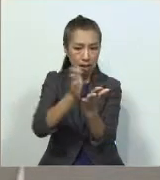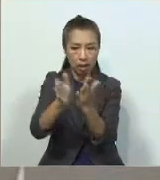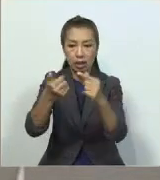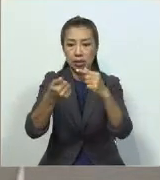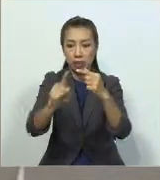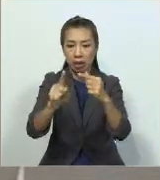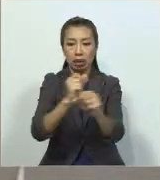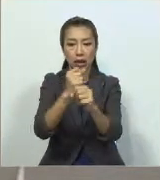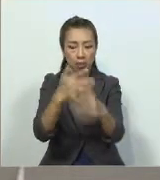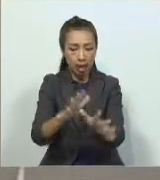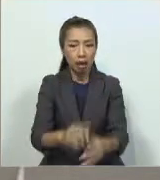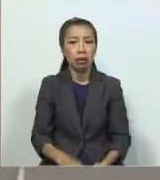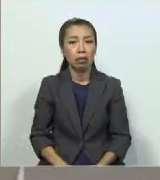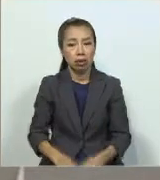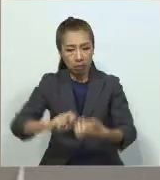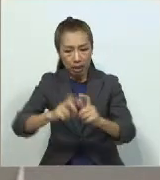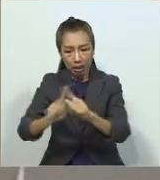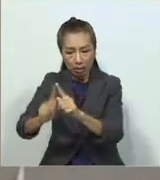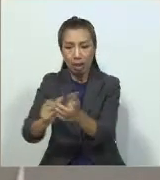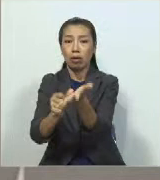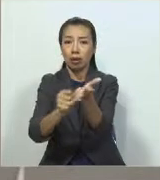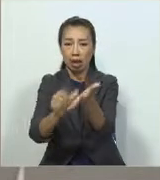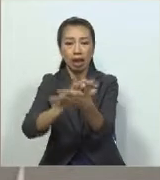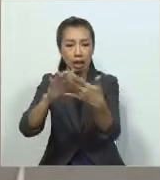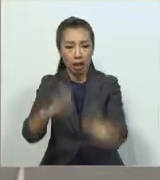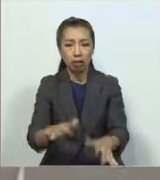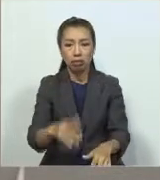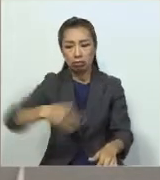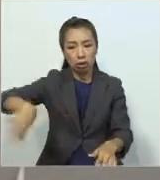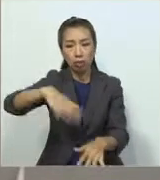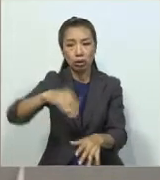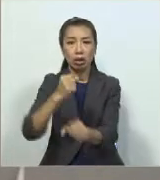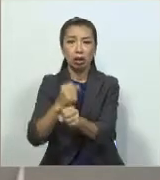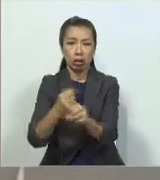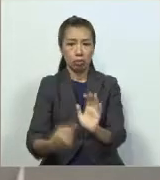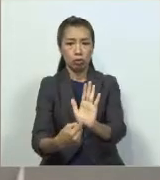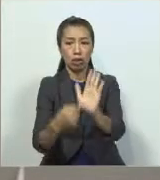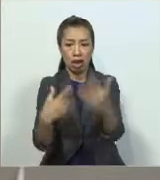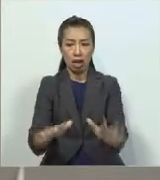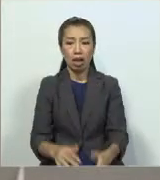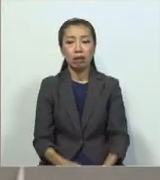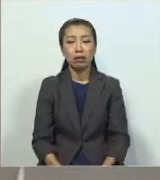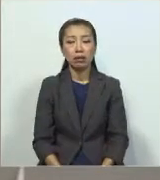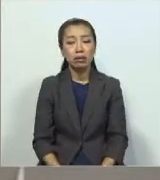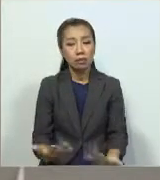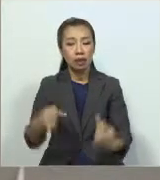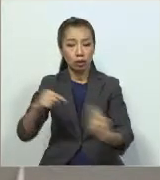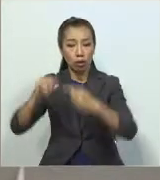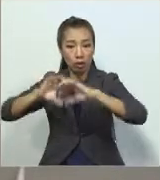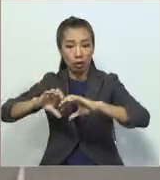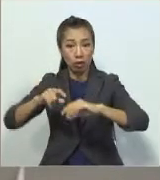างๆวาระชาติหลายอย่างก็แก้ไขปัญหาหมดแล้วนะผมก็แสดงฝีมือผมไม่เห็นแล้วไงนะอันนี้เป็นเรื่องของรัฐบาล